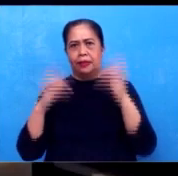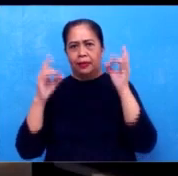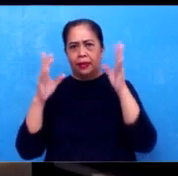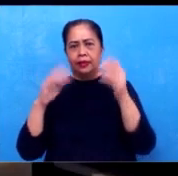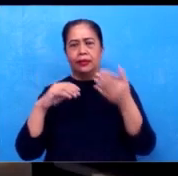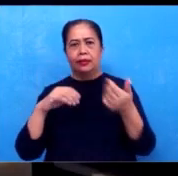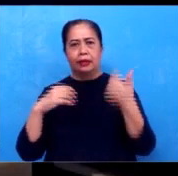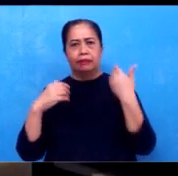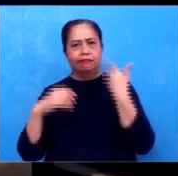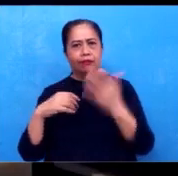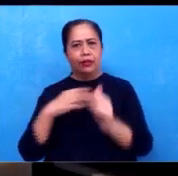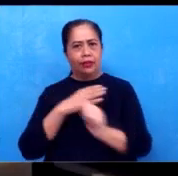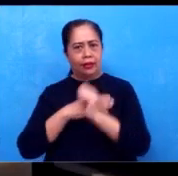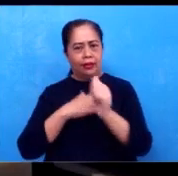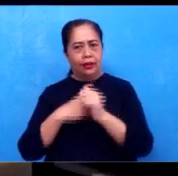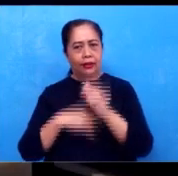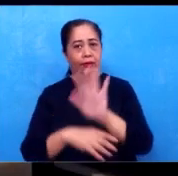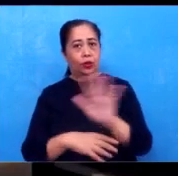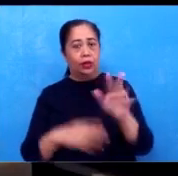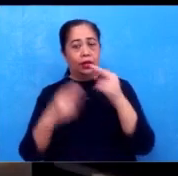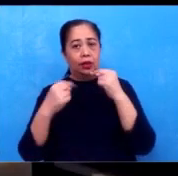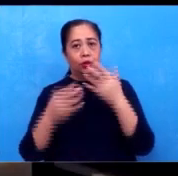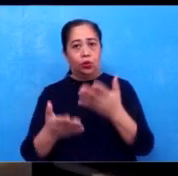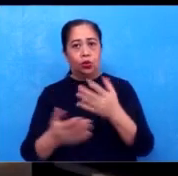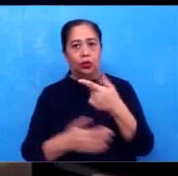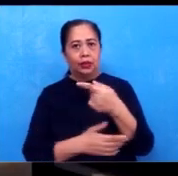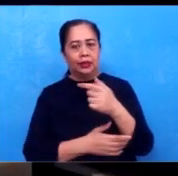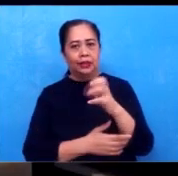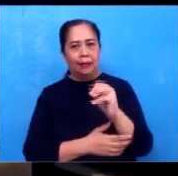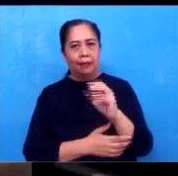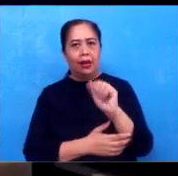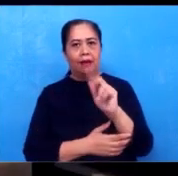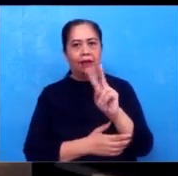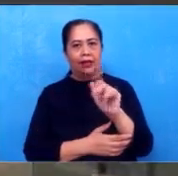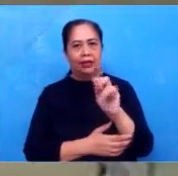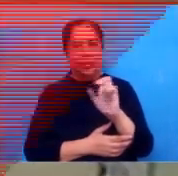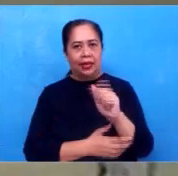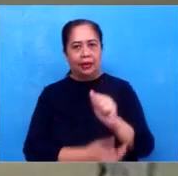death threat. Nasa frontline ng balitang yan, si Jem Abanseria.